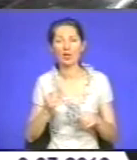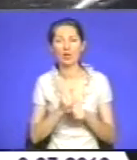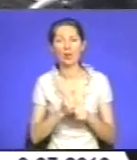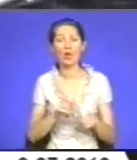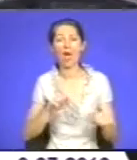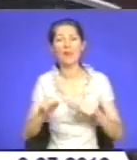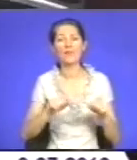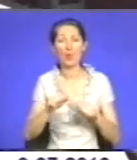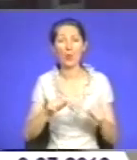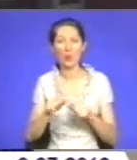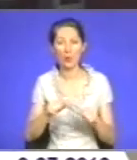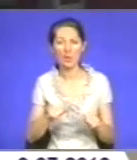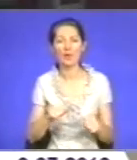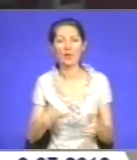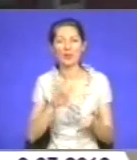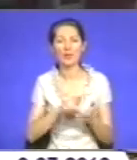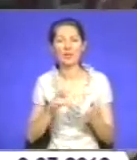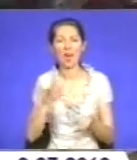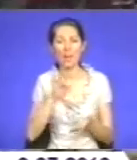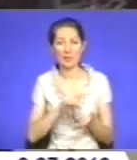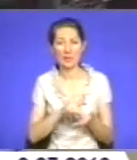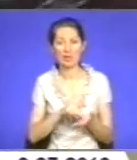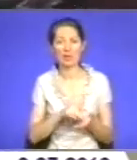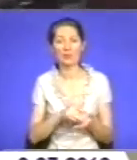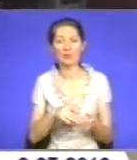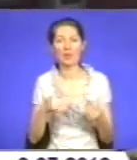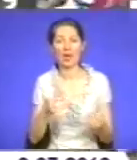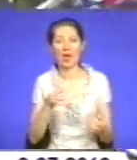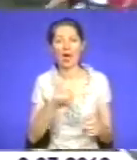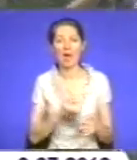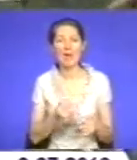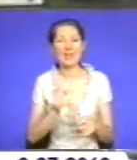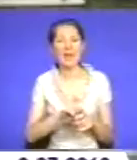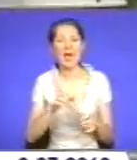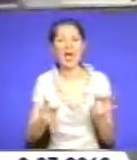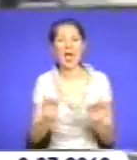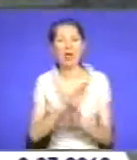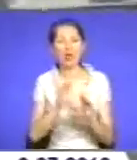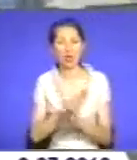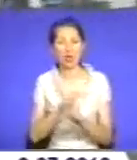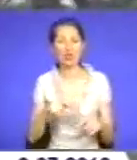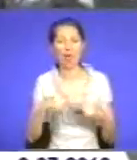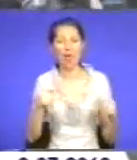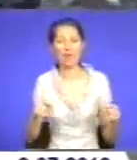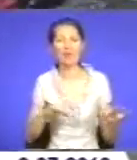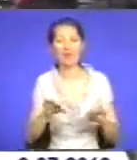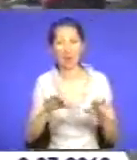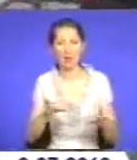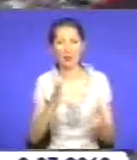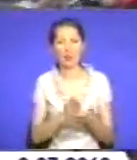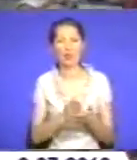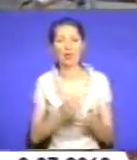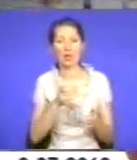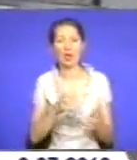Найекологічніший вид транспорту велосипед стає дедалі популярнішим в Україні. Та, на жаль, для прихильників такого виду транспорту ще не створені належні умови